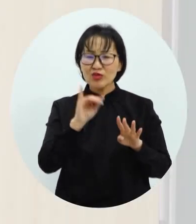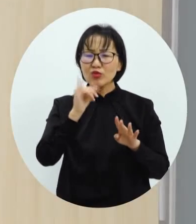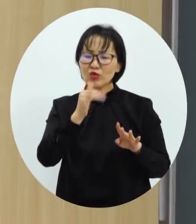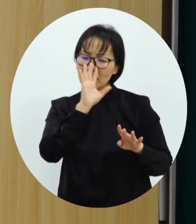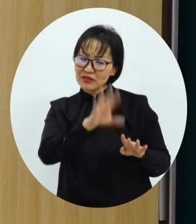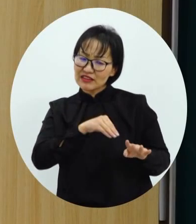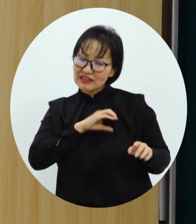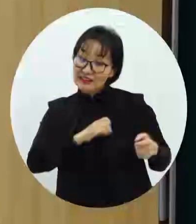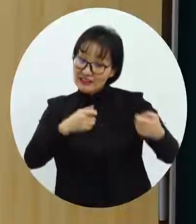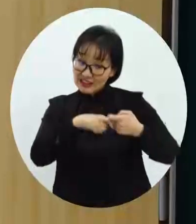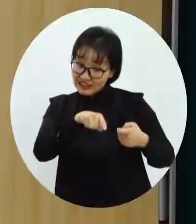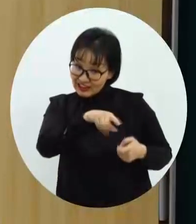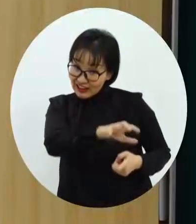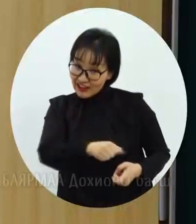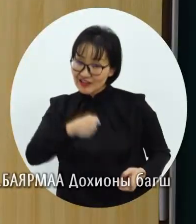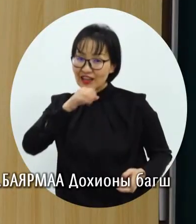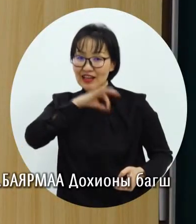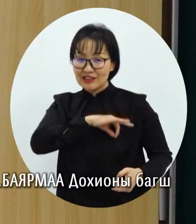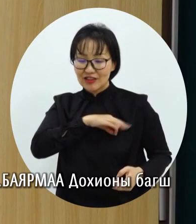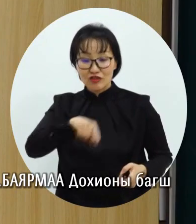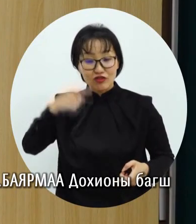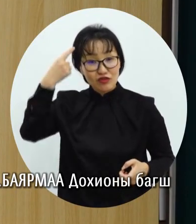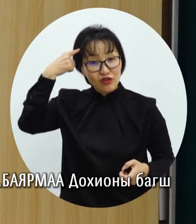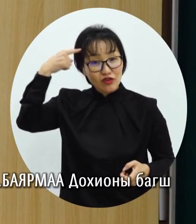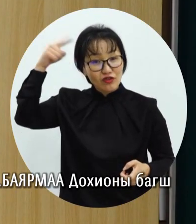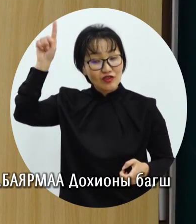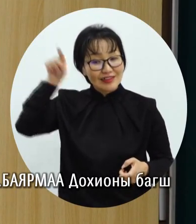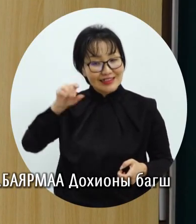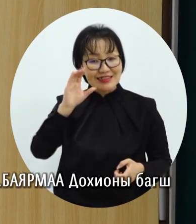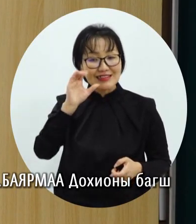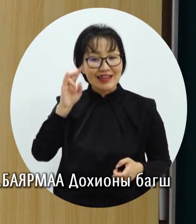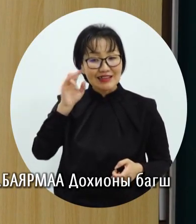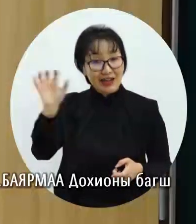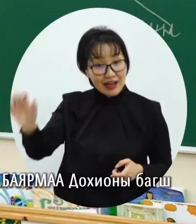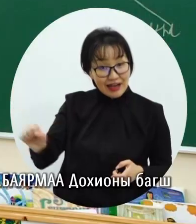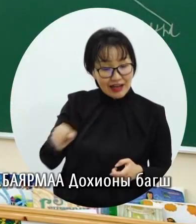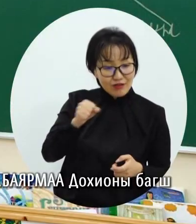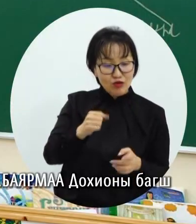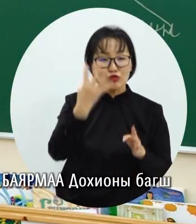бичсэн байгаа. Тэрийг ашиглаад зохиолосоо санаа авж байгаа